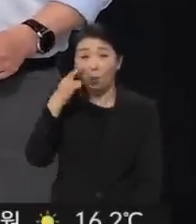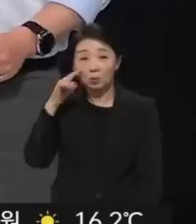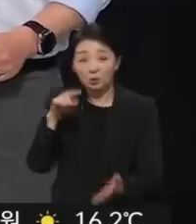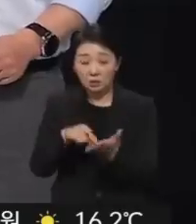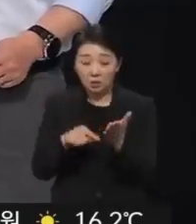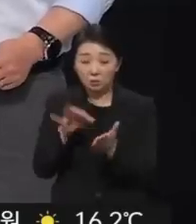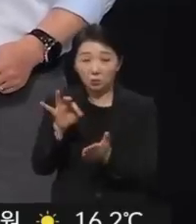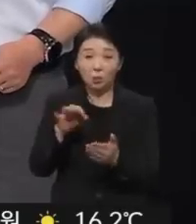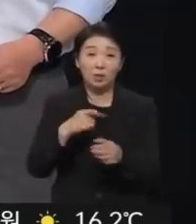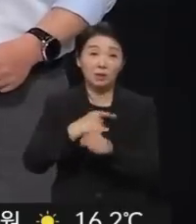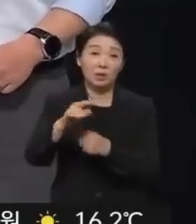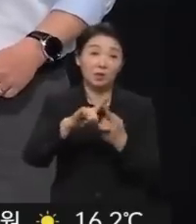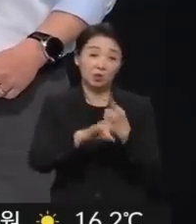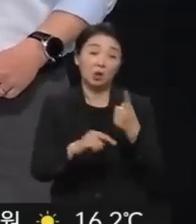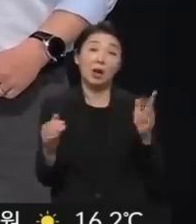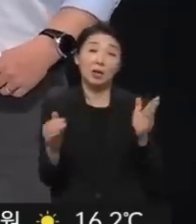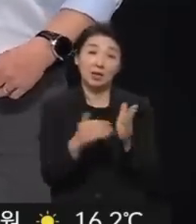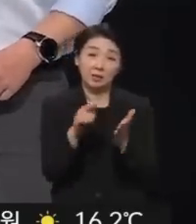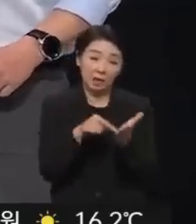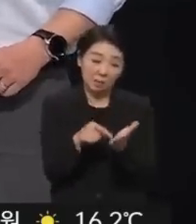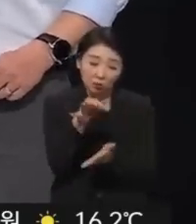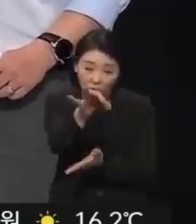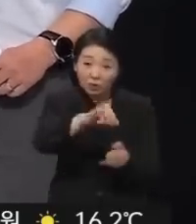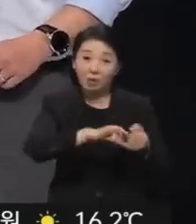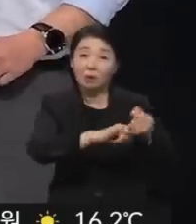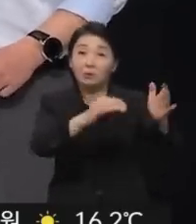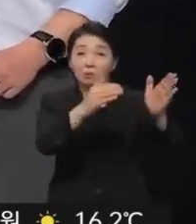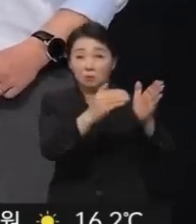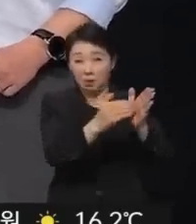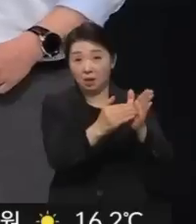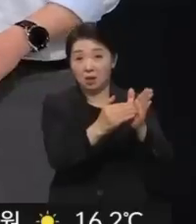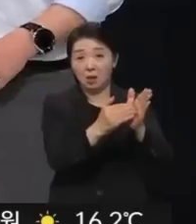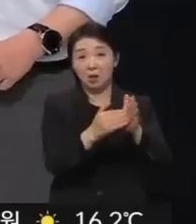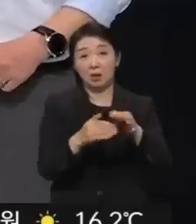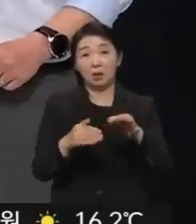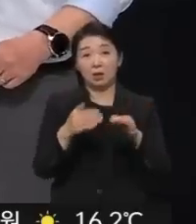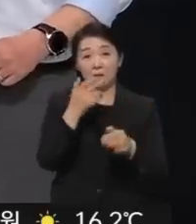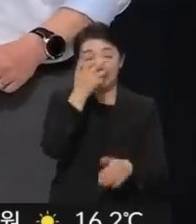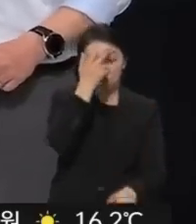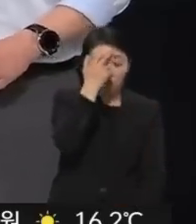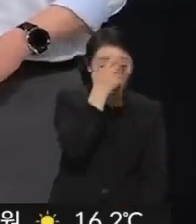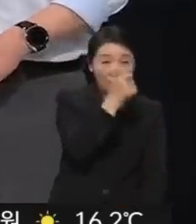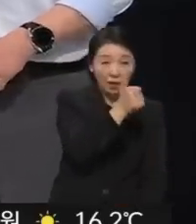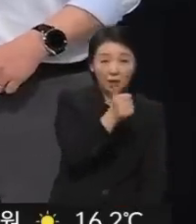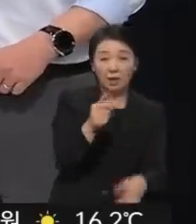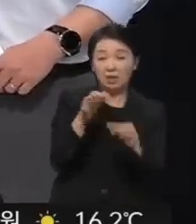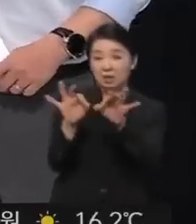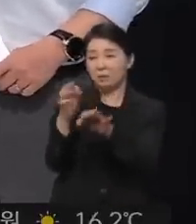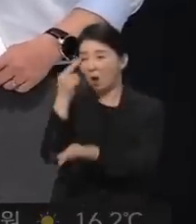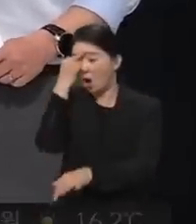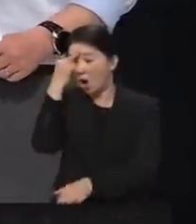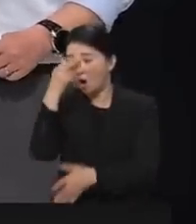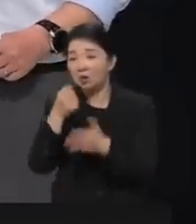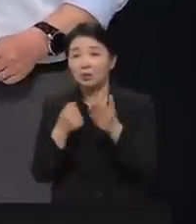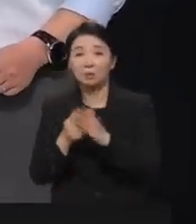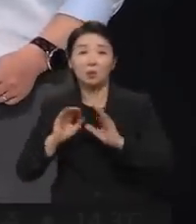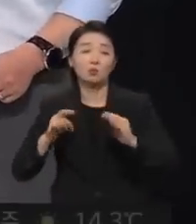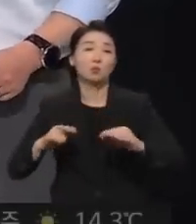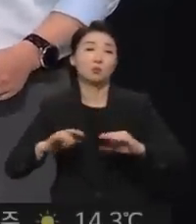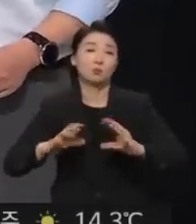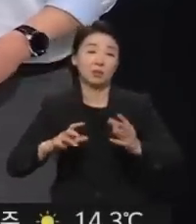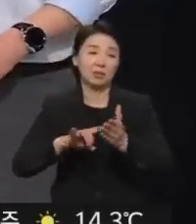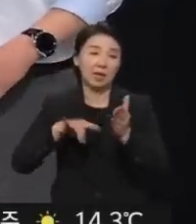1월까지 갚겠다고 진화에 나섰죠. 최 전 지사는 이 역시 김 지사의 헛발질 때문에 국민의 혈세가 들어가게